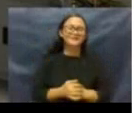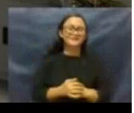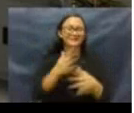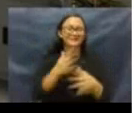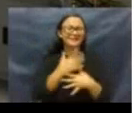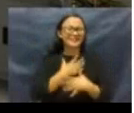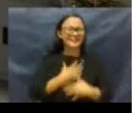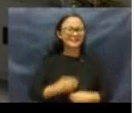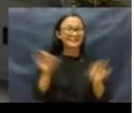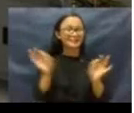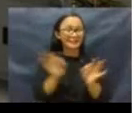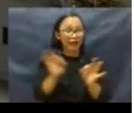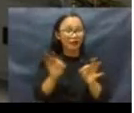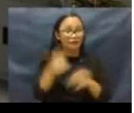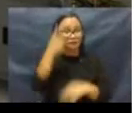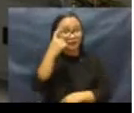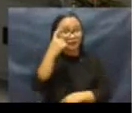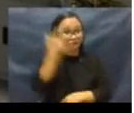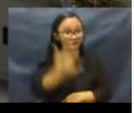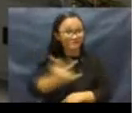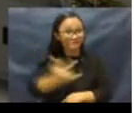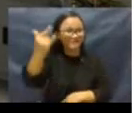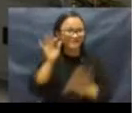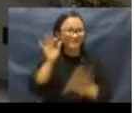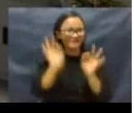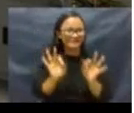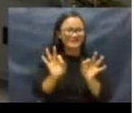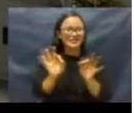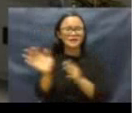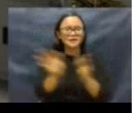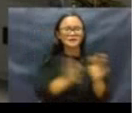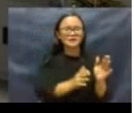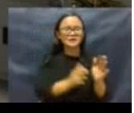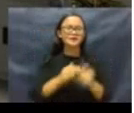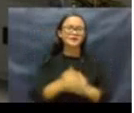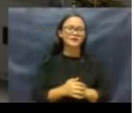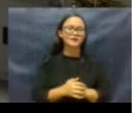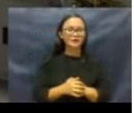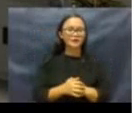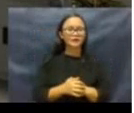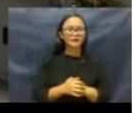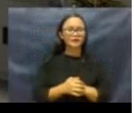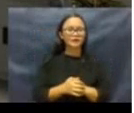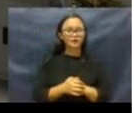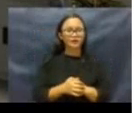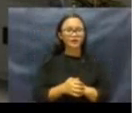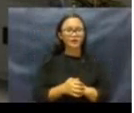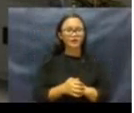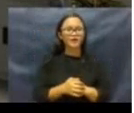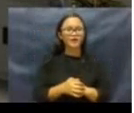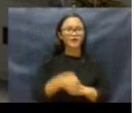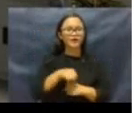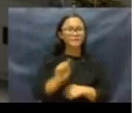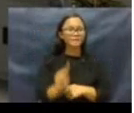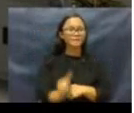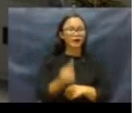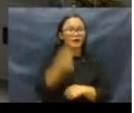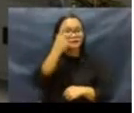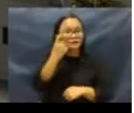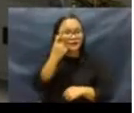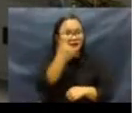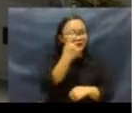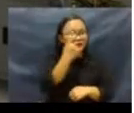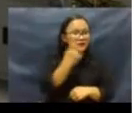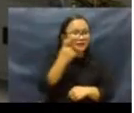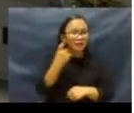terus belajar Bapak Ibu ya. Nah, sekarang silahkan sekarang untuk kita akan belajar, tapi Bapak dan Ibu,